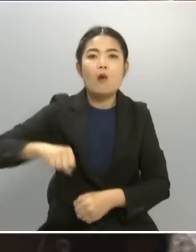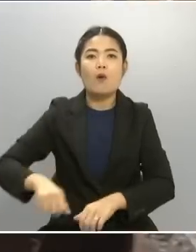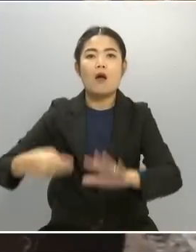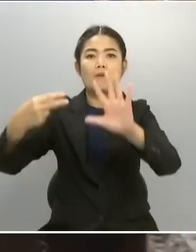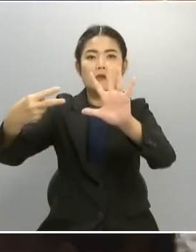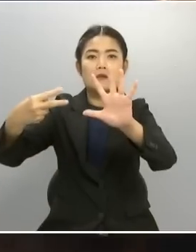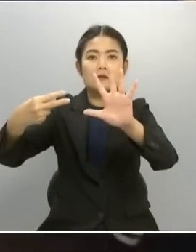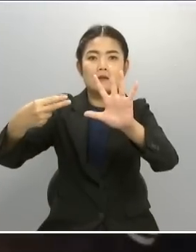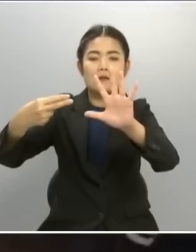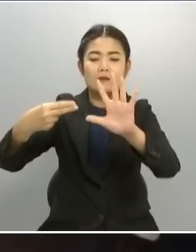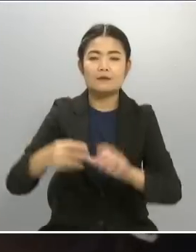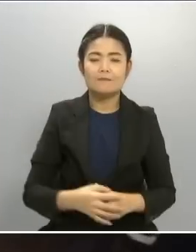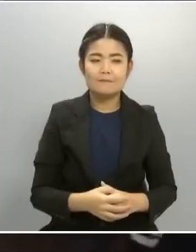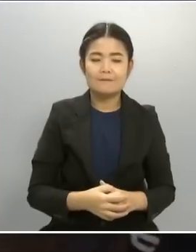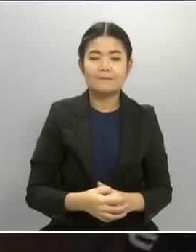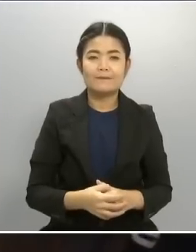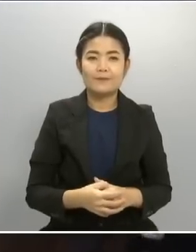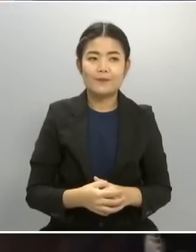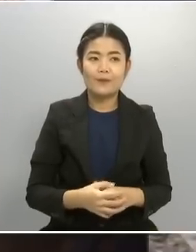ท่านผู้ชมไหม